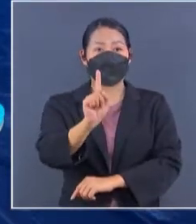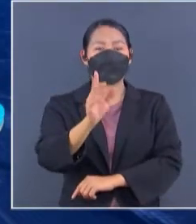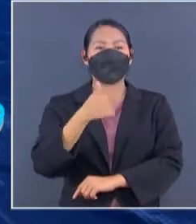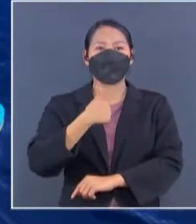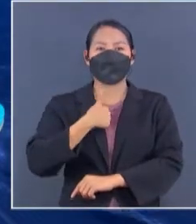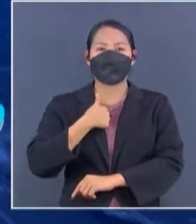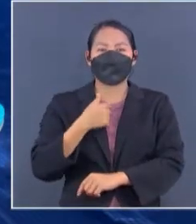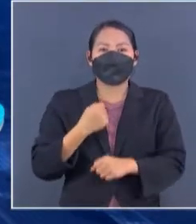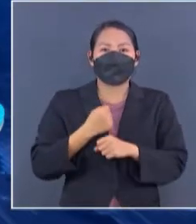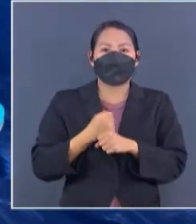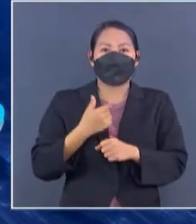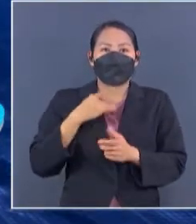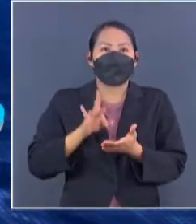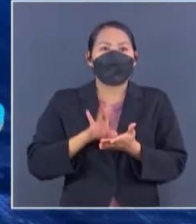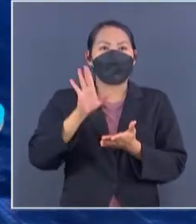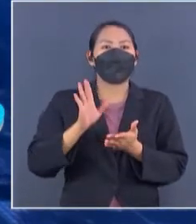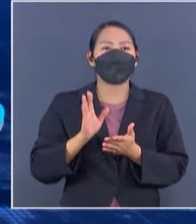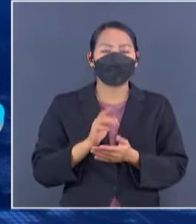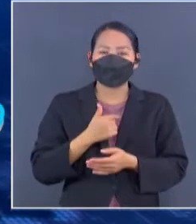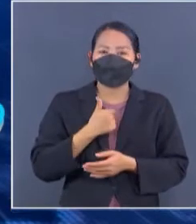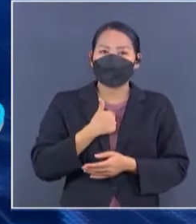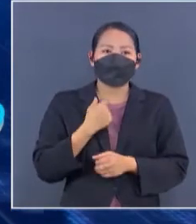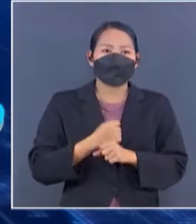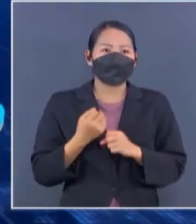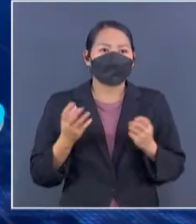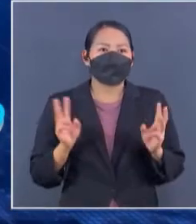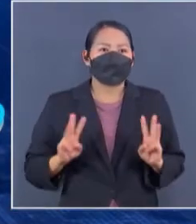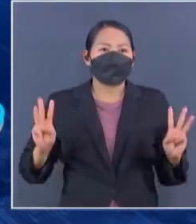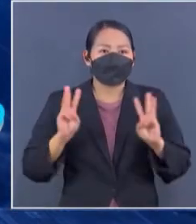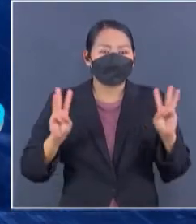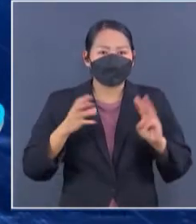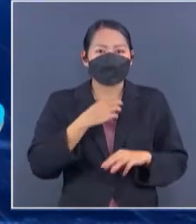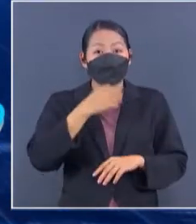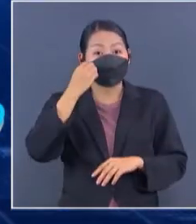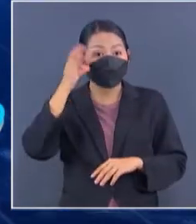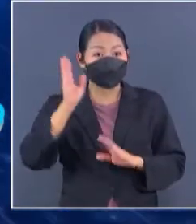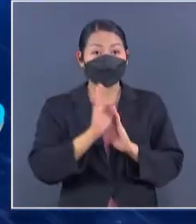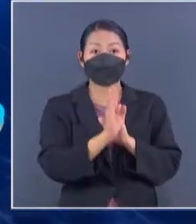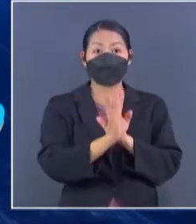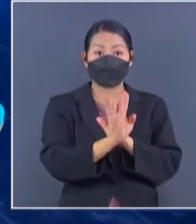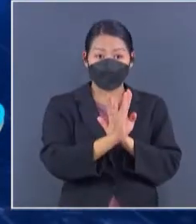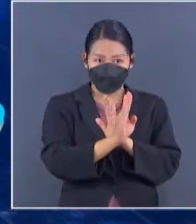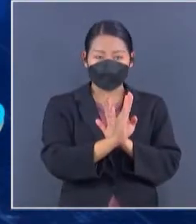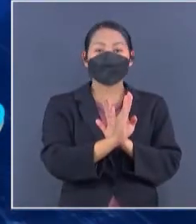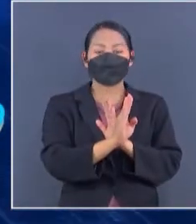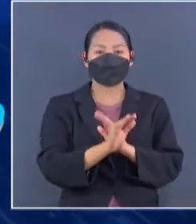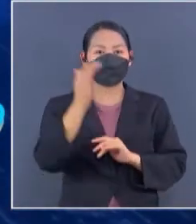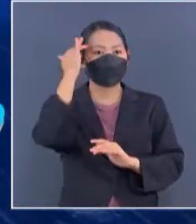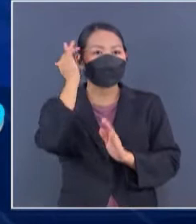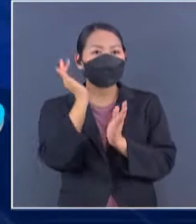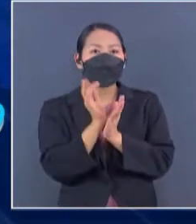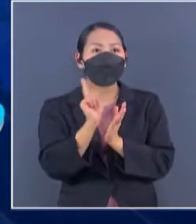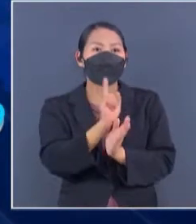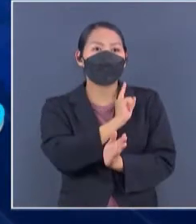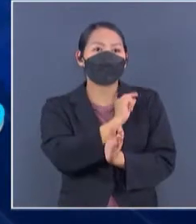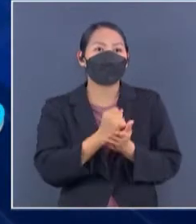ไปยังบ้านเกิดที่บุรีรัมย์ครับ ครับ ตำรวจเห็นแบบนี้ก็เลยพาขึ้นรถกระบะด้านหลังเนี่ยแหละครับแล้วจากนั้นนำตัวชาย